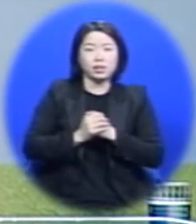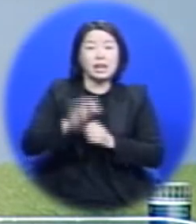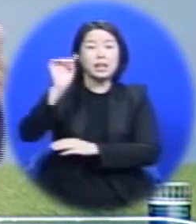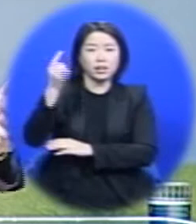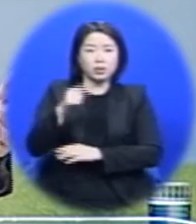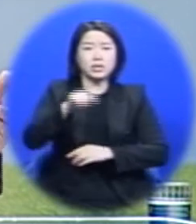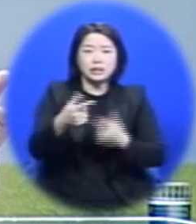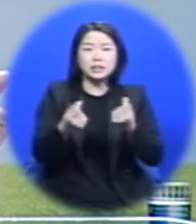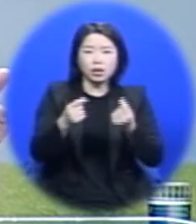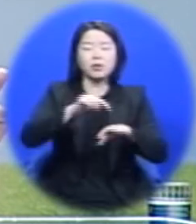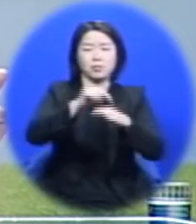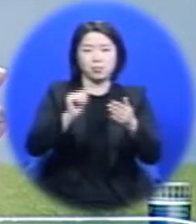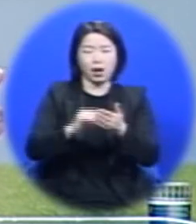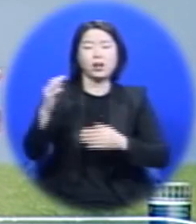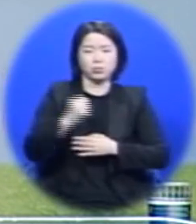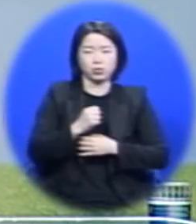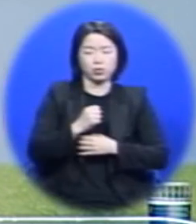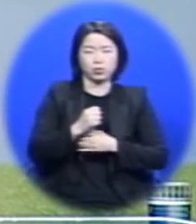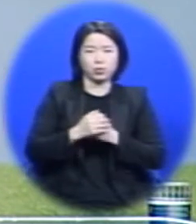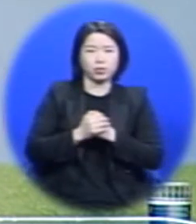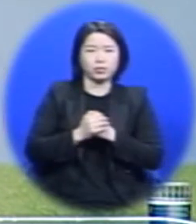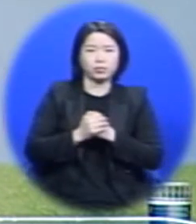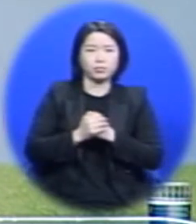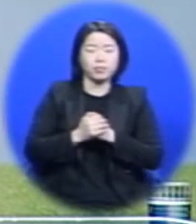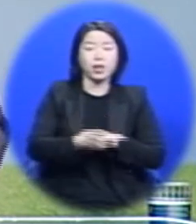다윗이 꼭 그런 심정이었어요.